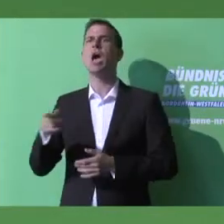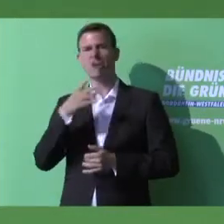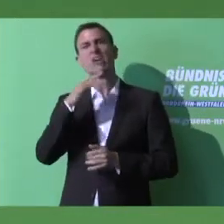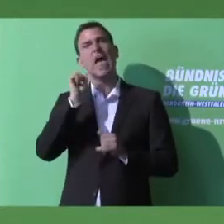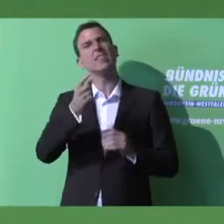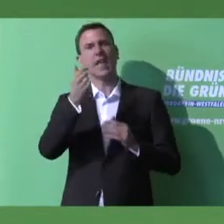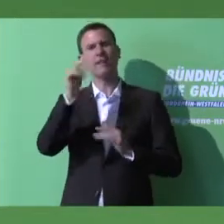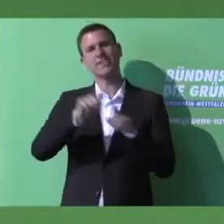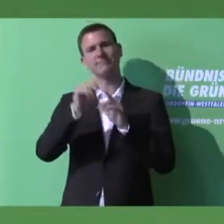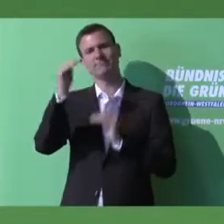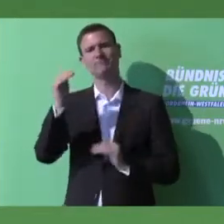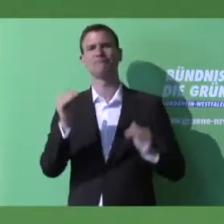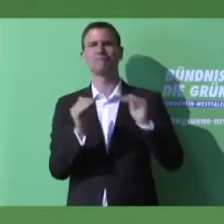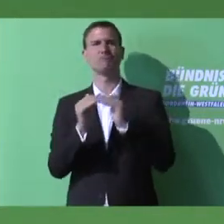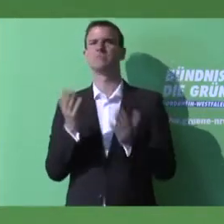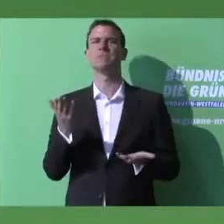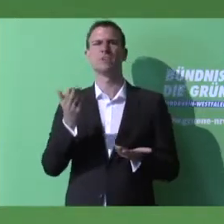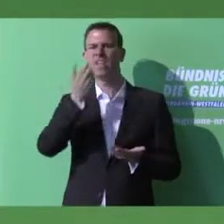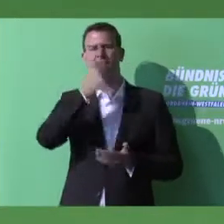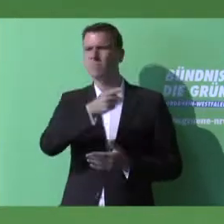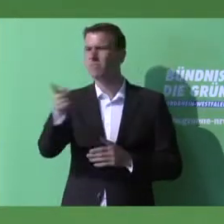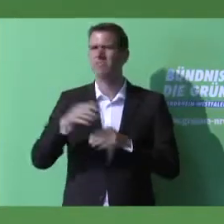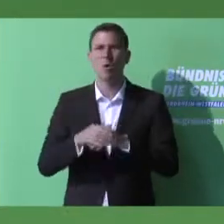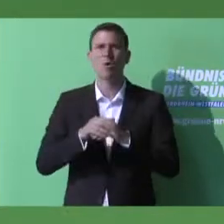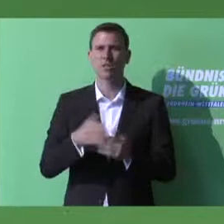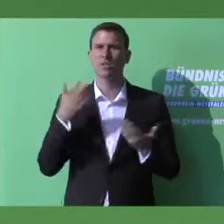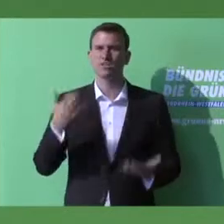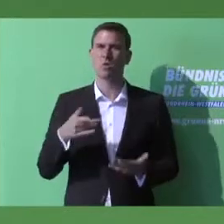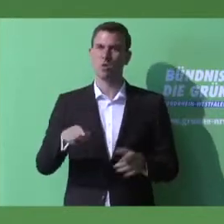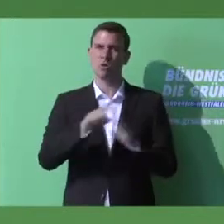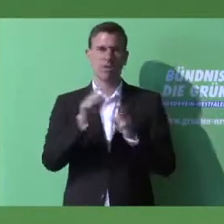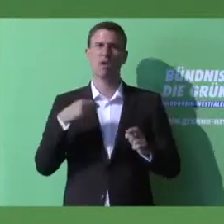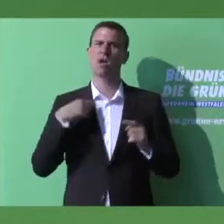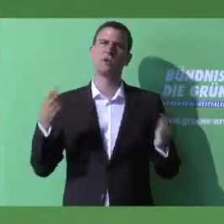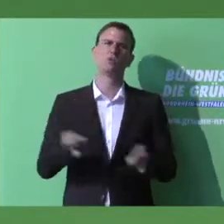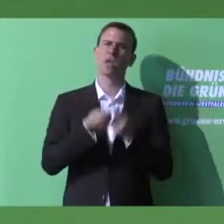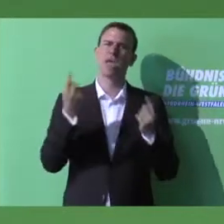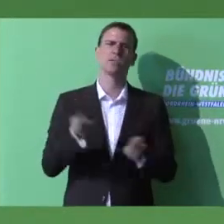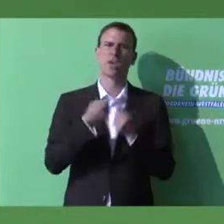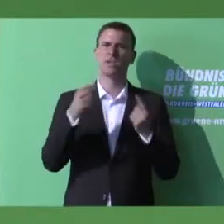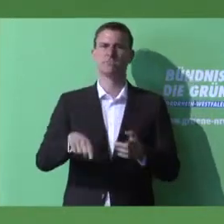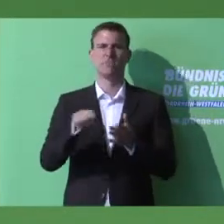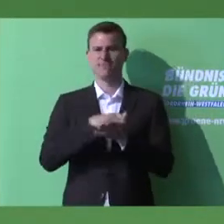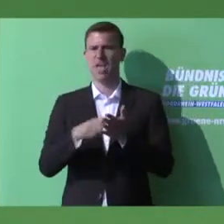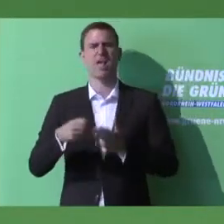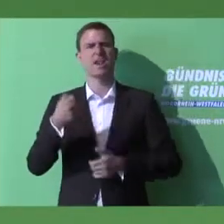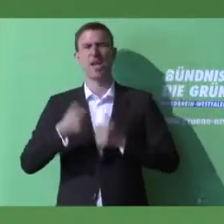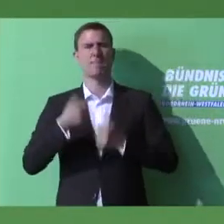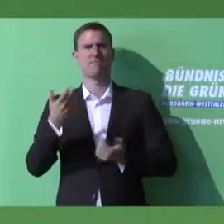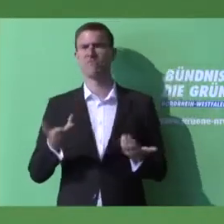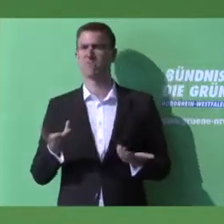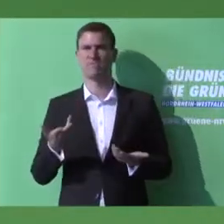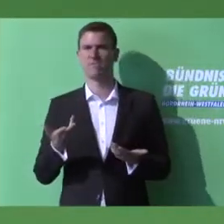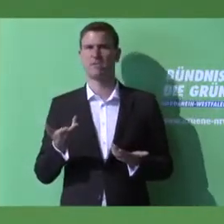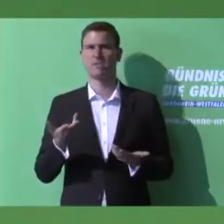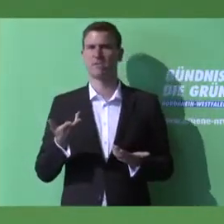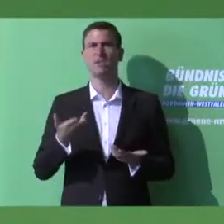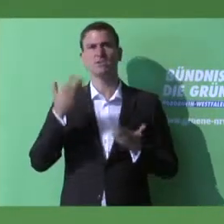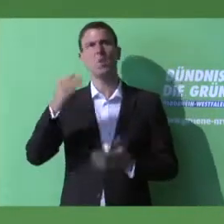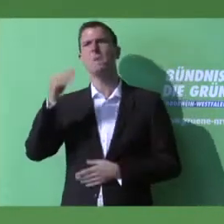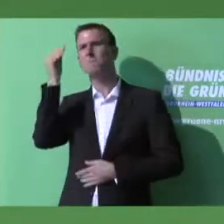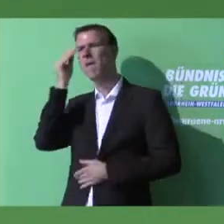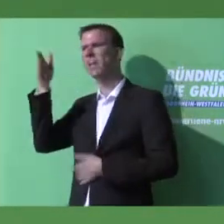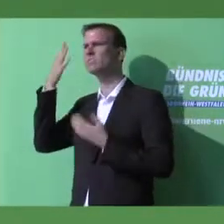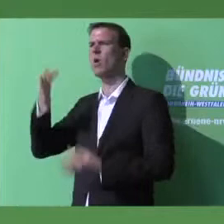werden soll. Liebe Freundinnen und Freunde, wir streiten auch in diesem Wahlkampf dafür, dass der Merkelsche